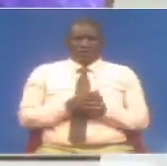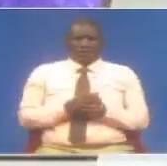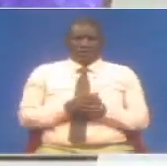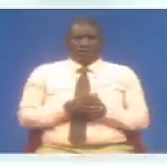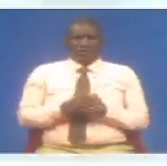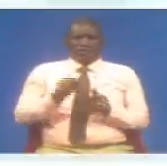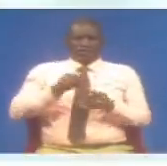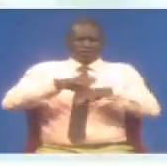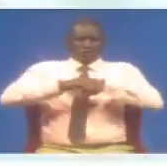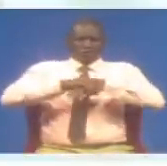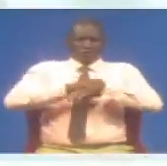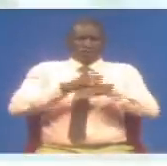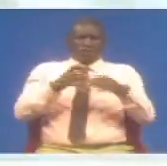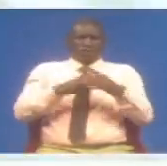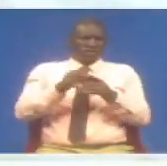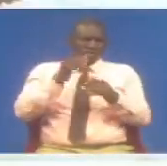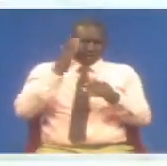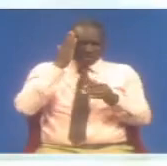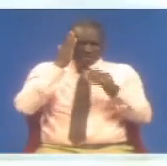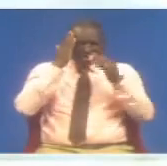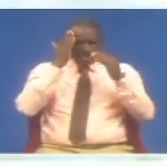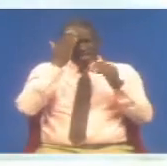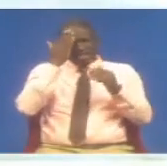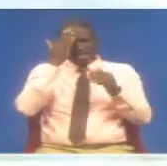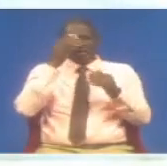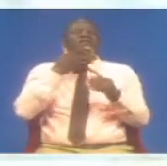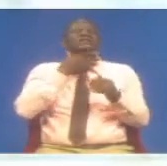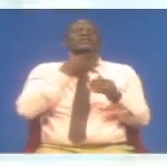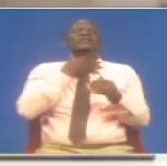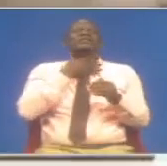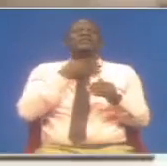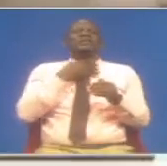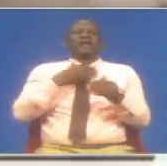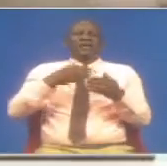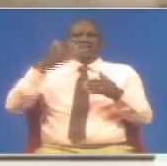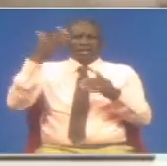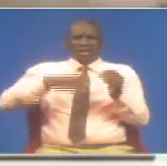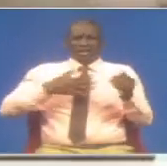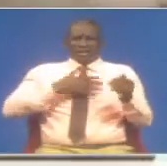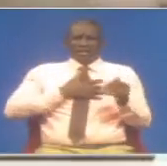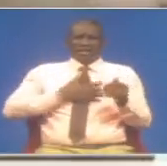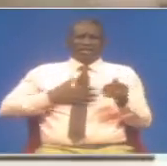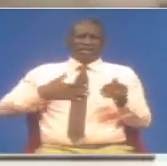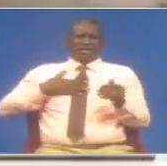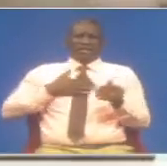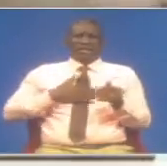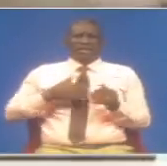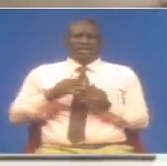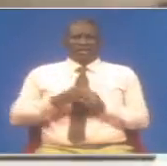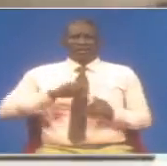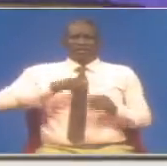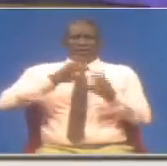Kandakanda huanzia kichwani, inapitia shingoni na kuishia kifuani.